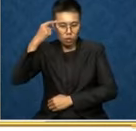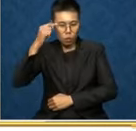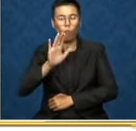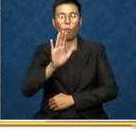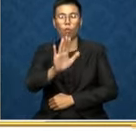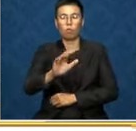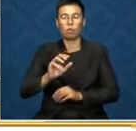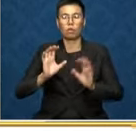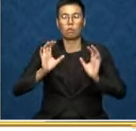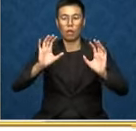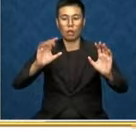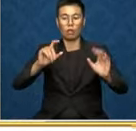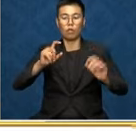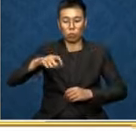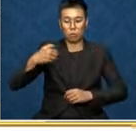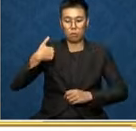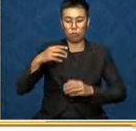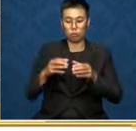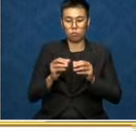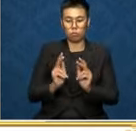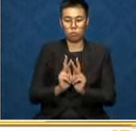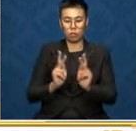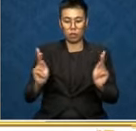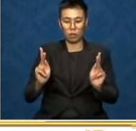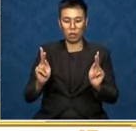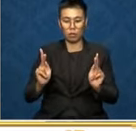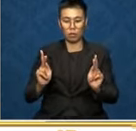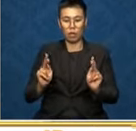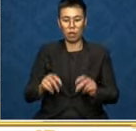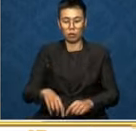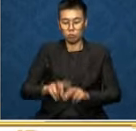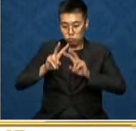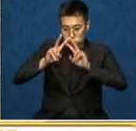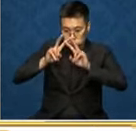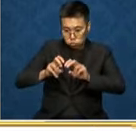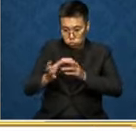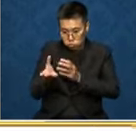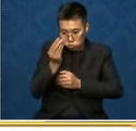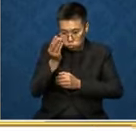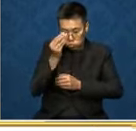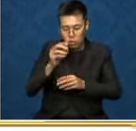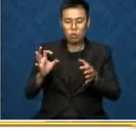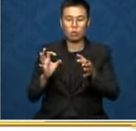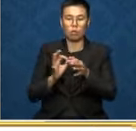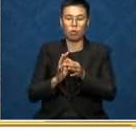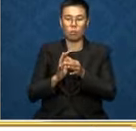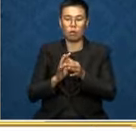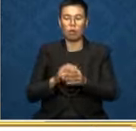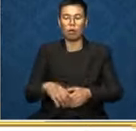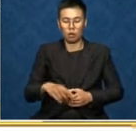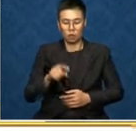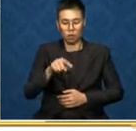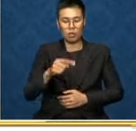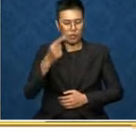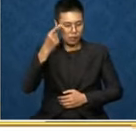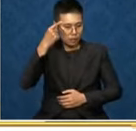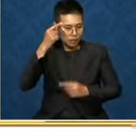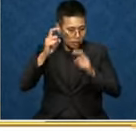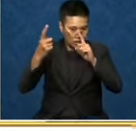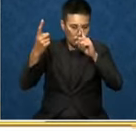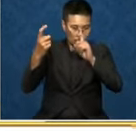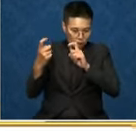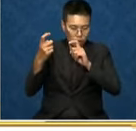การตั้งคณะกรรมการเพื่อพิจารณาศึกษาแนวทางในการทำประชามติเพื่อแก้ไขปัญหาความเห็นที่แตกต่างในเรื่องรัฐธรรมนูญแห่ง